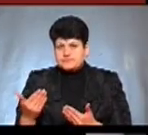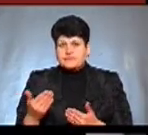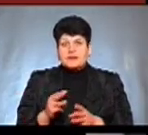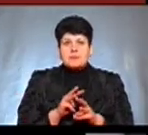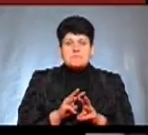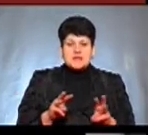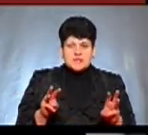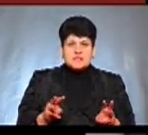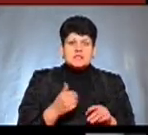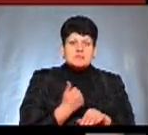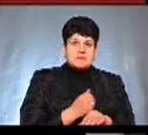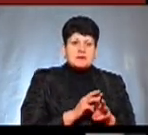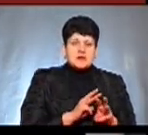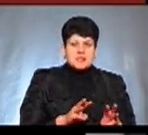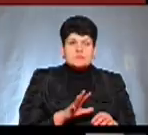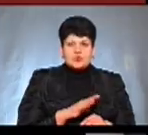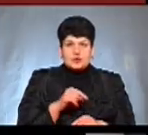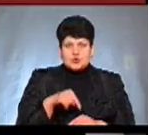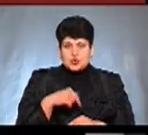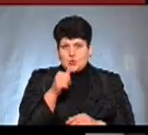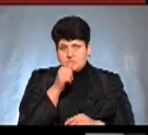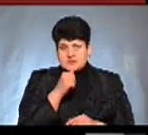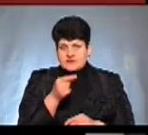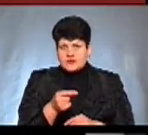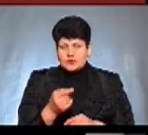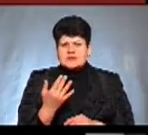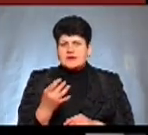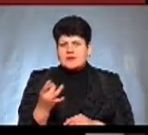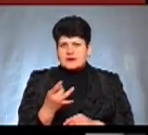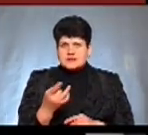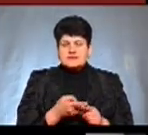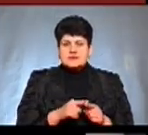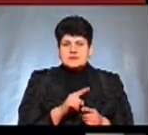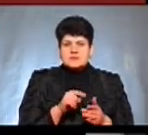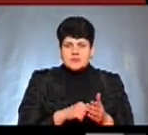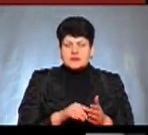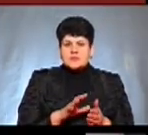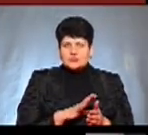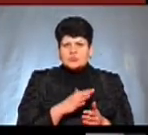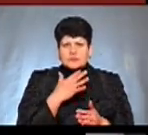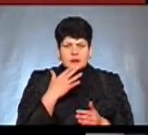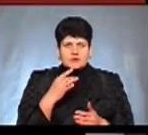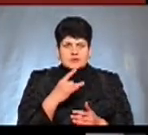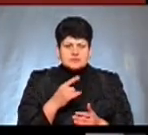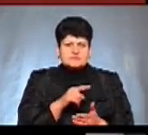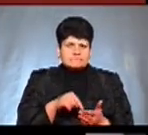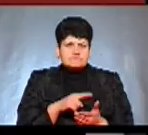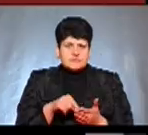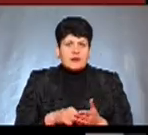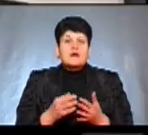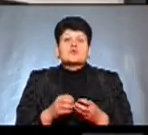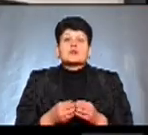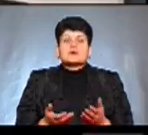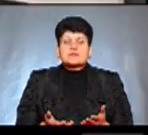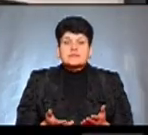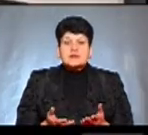інфраструктури, і прем'єр-міністр були цього місяця у Тернополі. Скільки разів це питання стояло на порядку денному і чи є якийсь результат? На